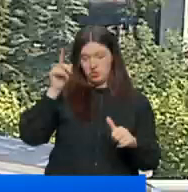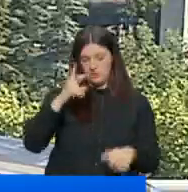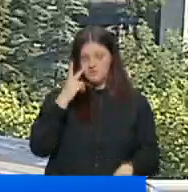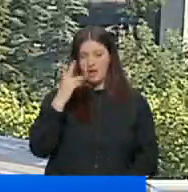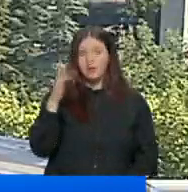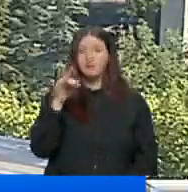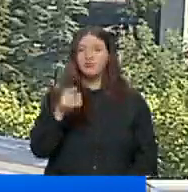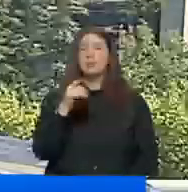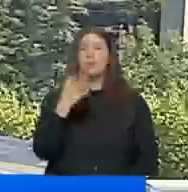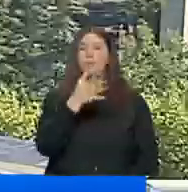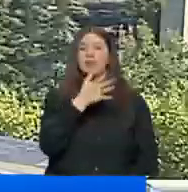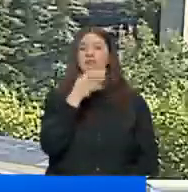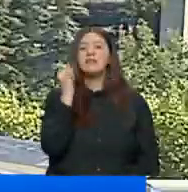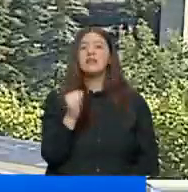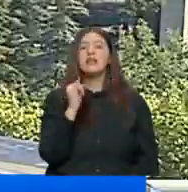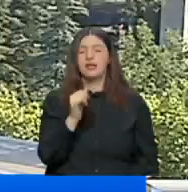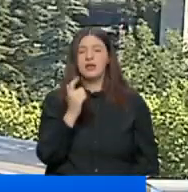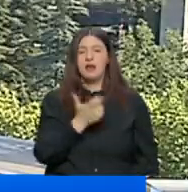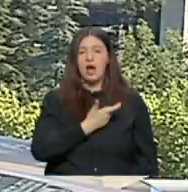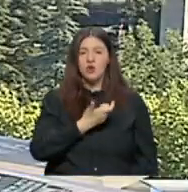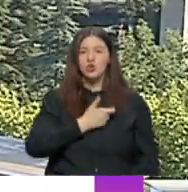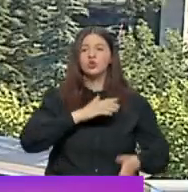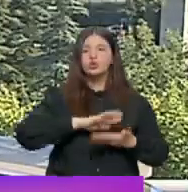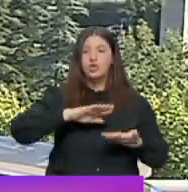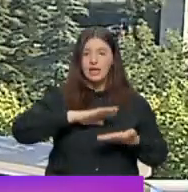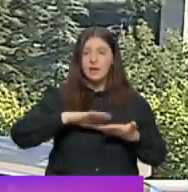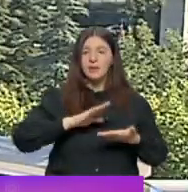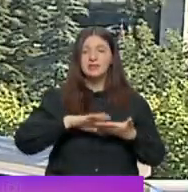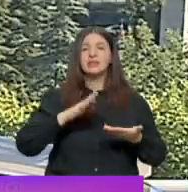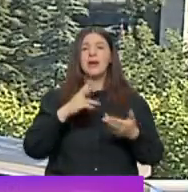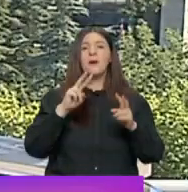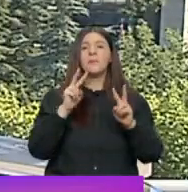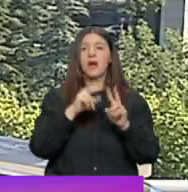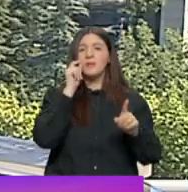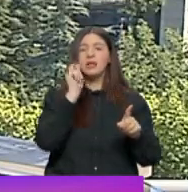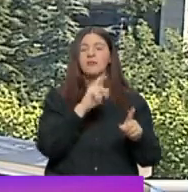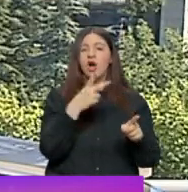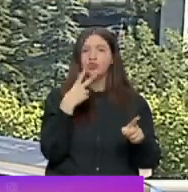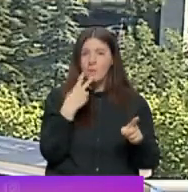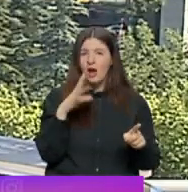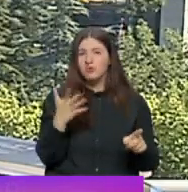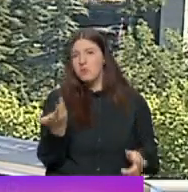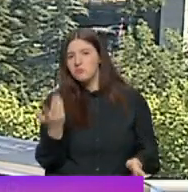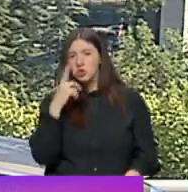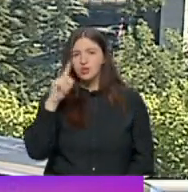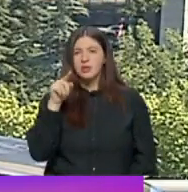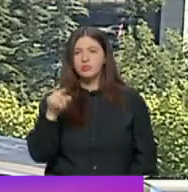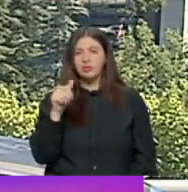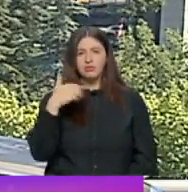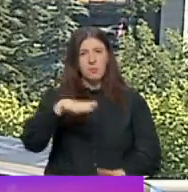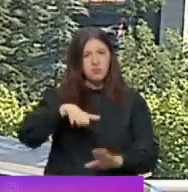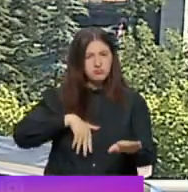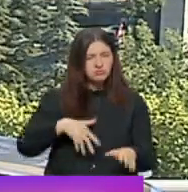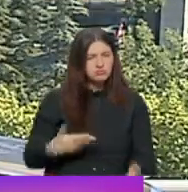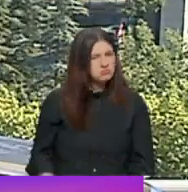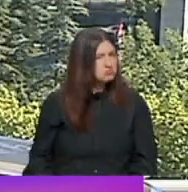gidelim. Bu dezenformasyon yasası düzenlemesi, Mahir Ünal'ın yapmış olduğu açıklama, acaba hükümet bundan geri adım atar